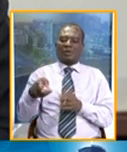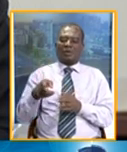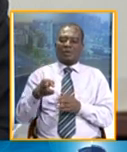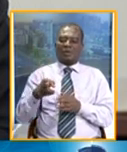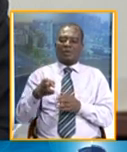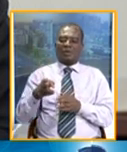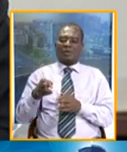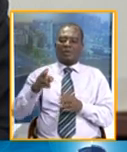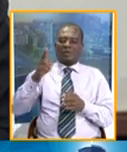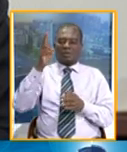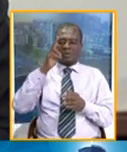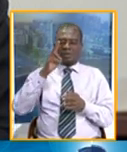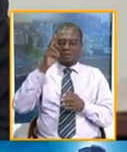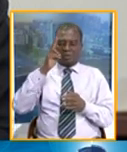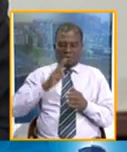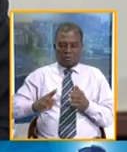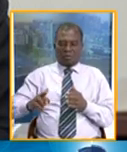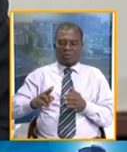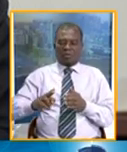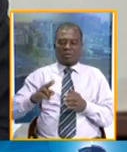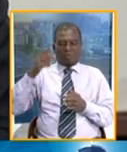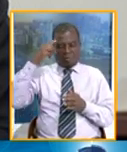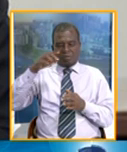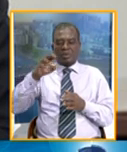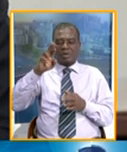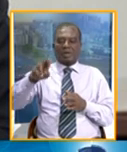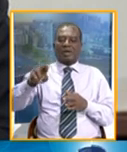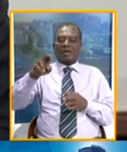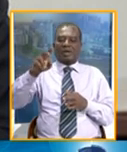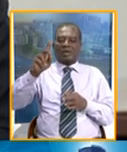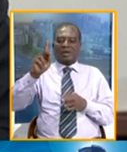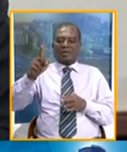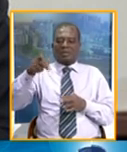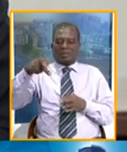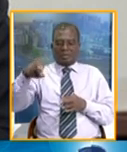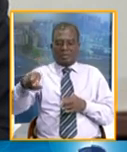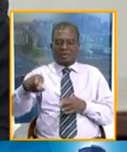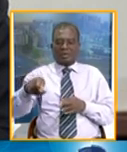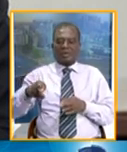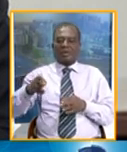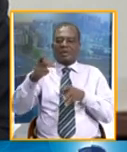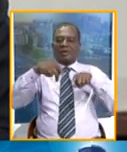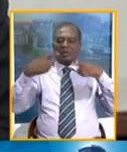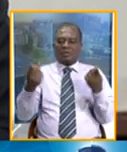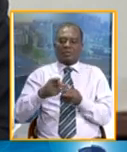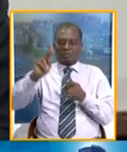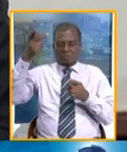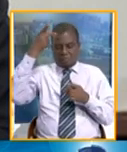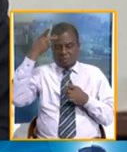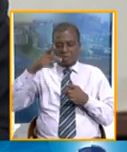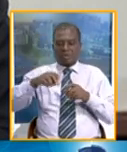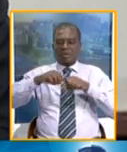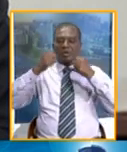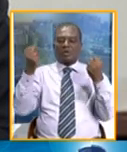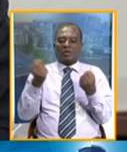hommage du Rassemblement des Oufouettistes pour la démocratie et la paix, le RHDP, des partis politiques et des associations